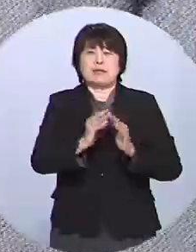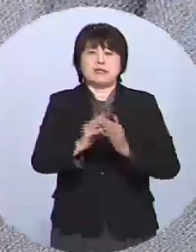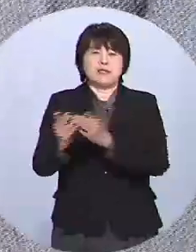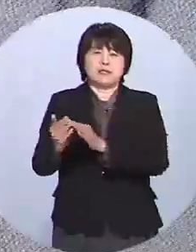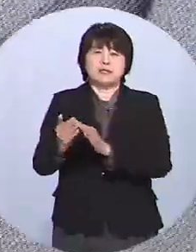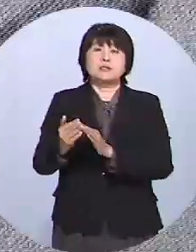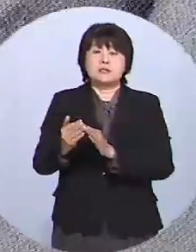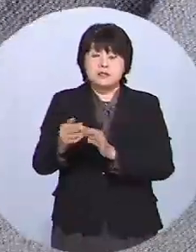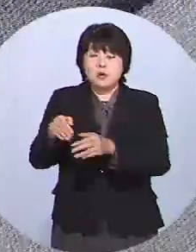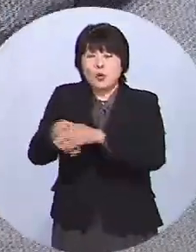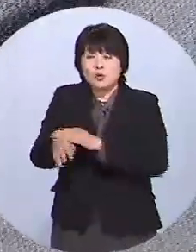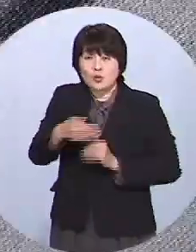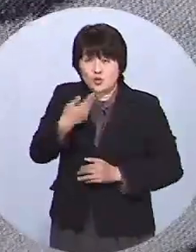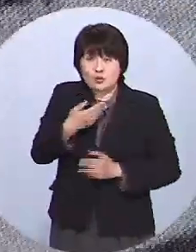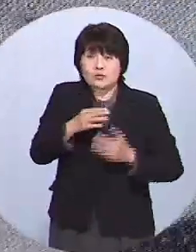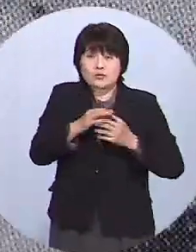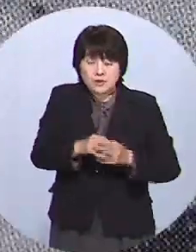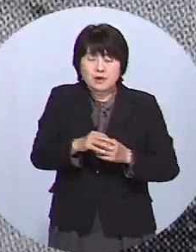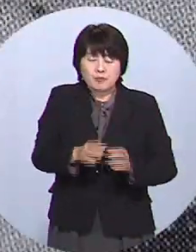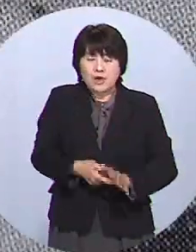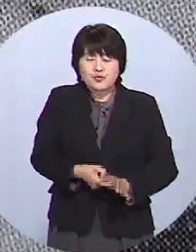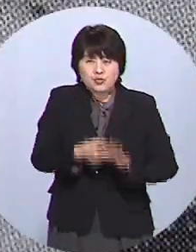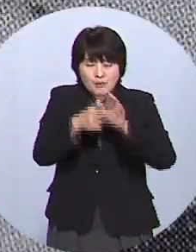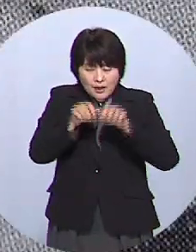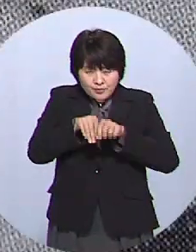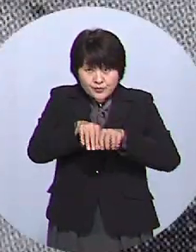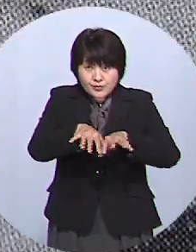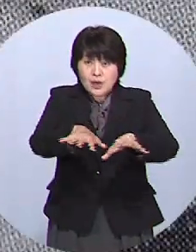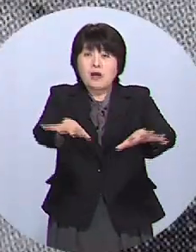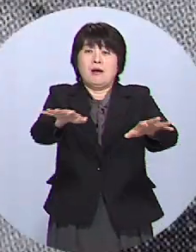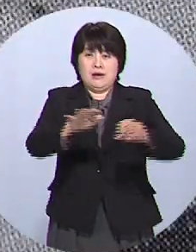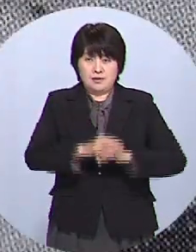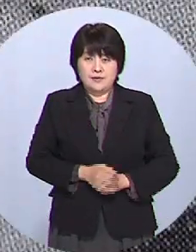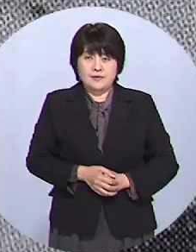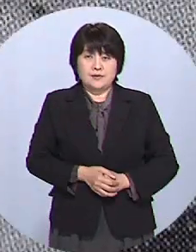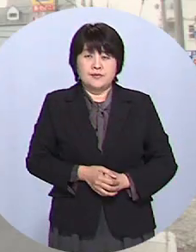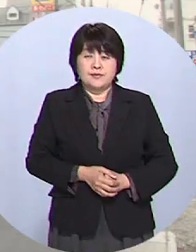だったせんべいはいつしか名物として広まっていきました。